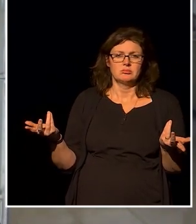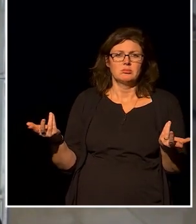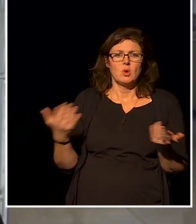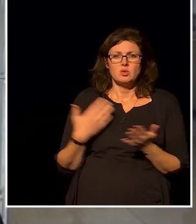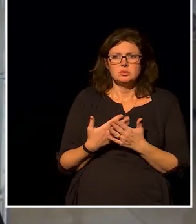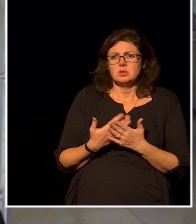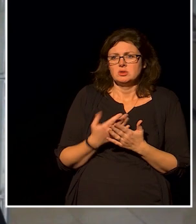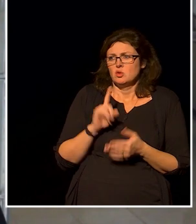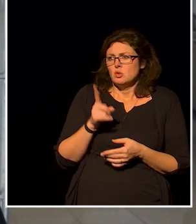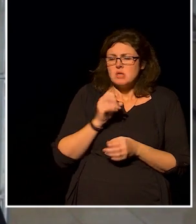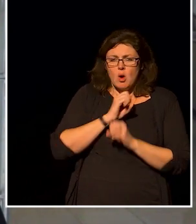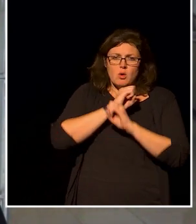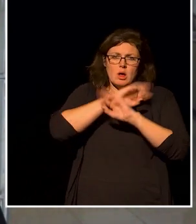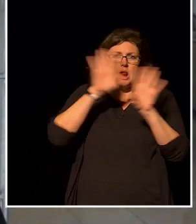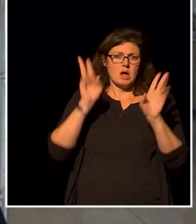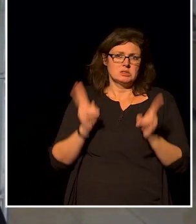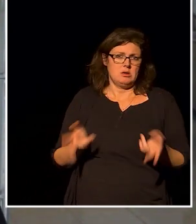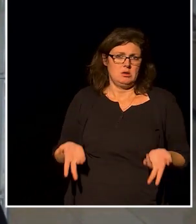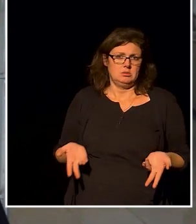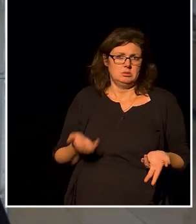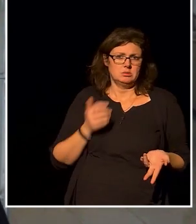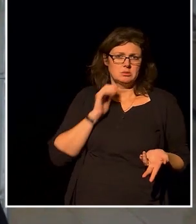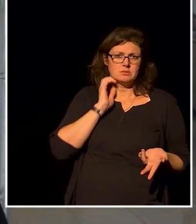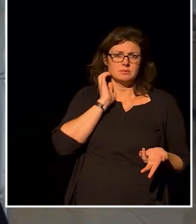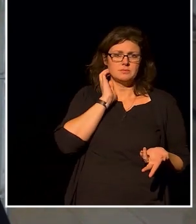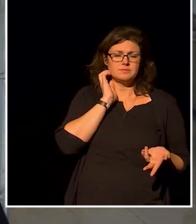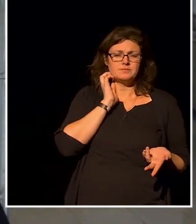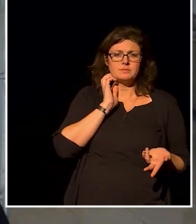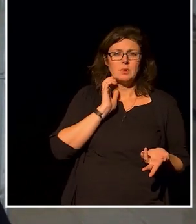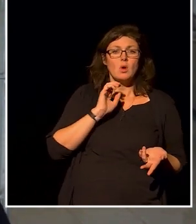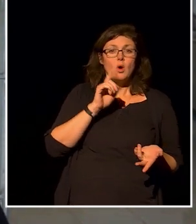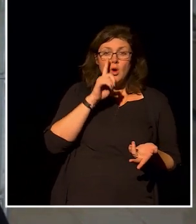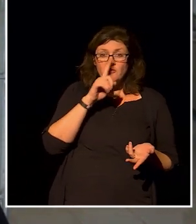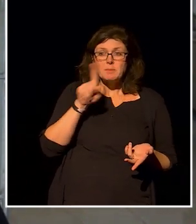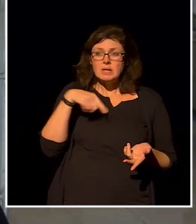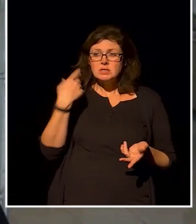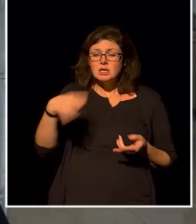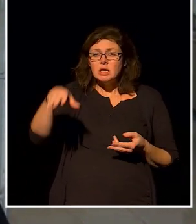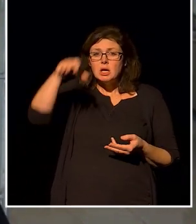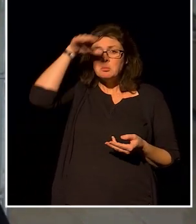Das ist natürlich auch klar. Und wenn man dann hört,